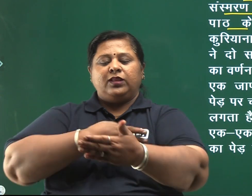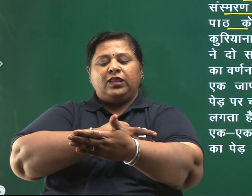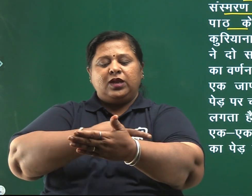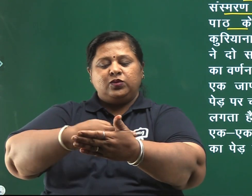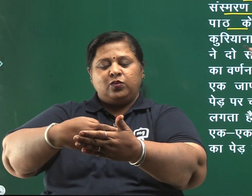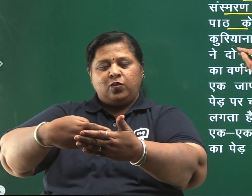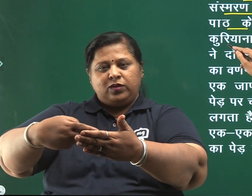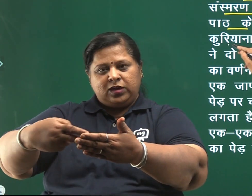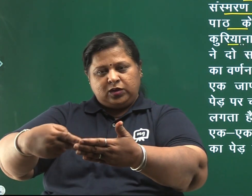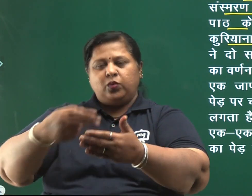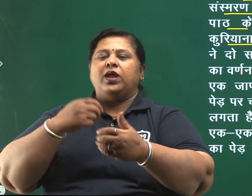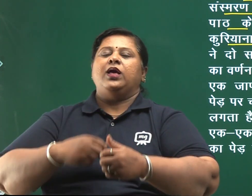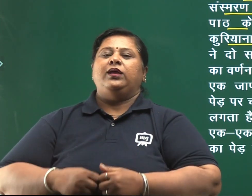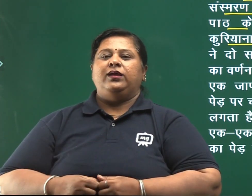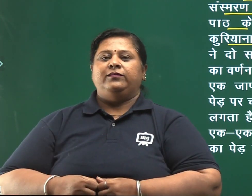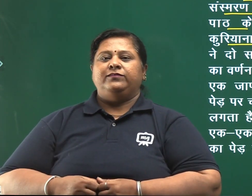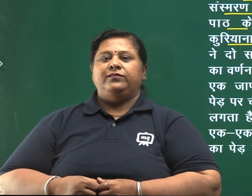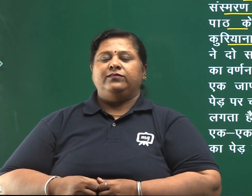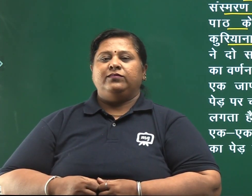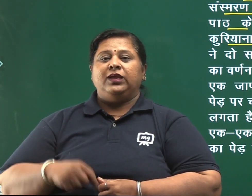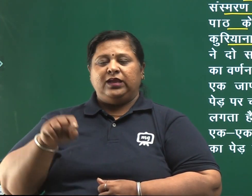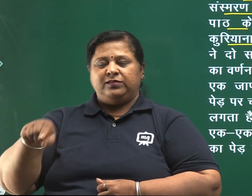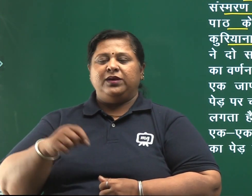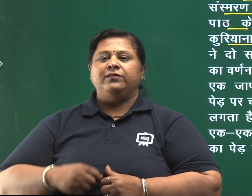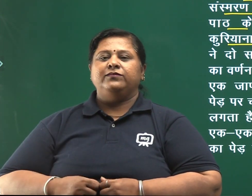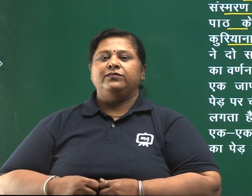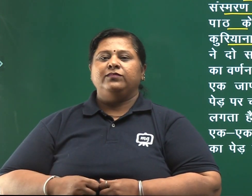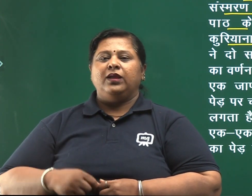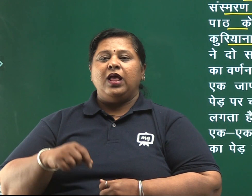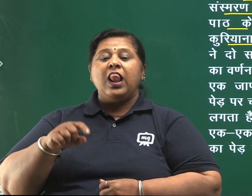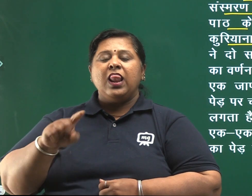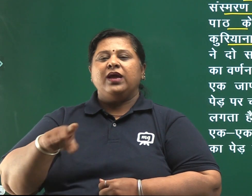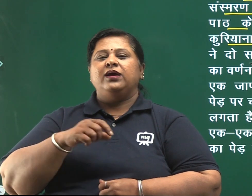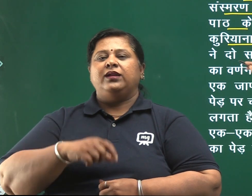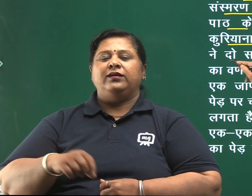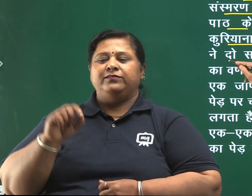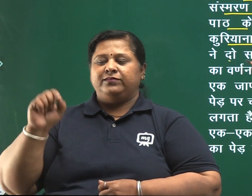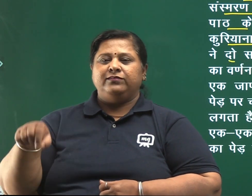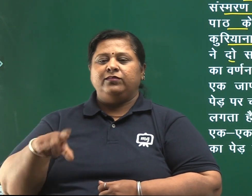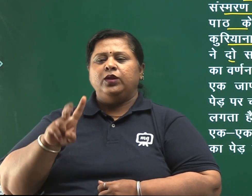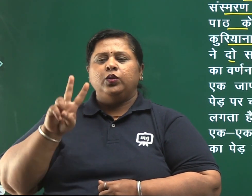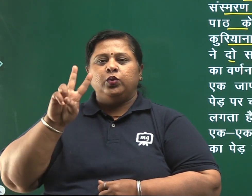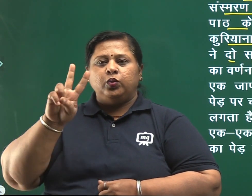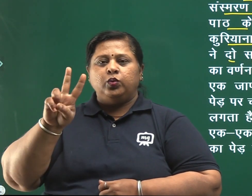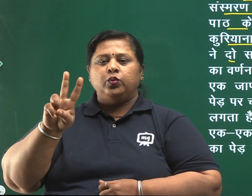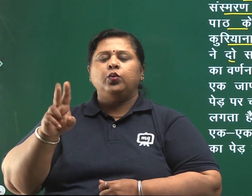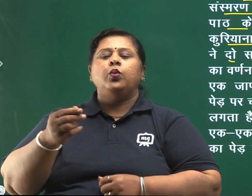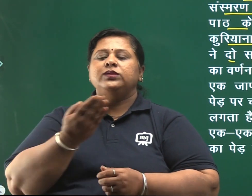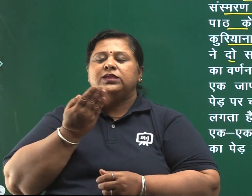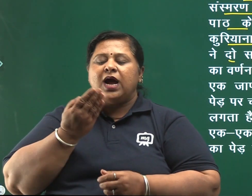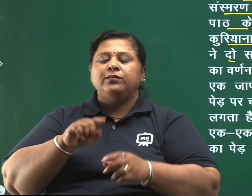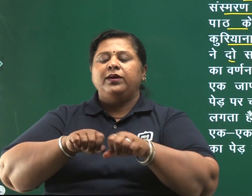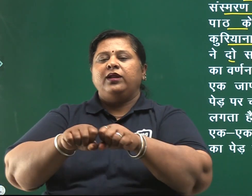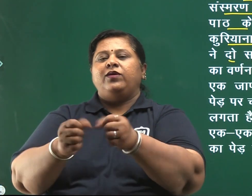तेत्सुको कुरियानागी है। इसमें लेखक ने 2 सहपाठियों की